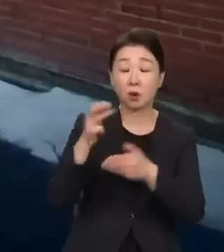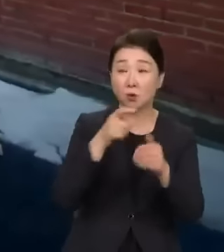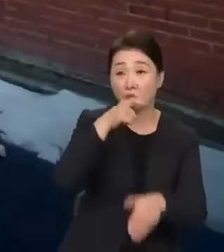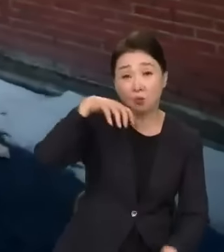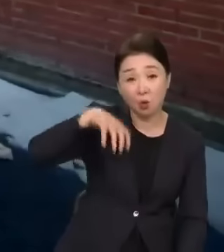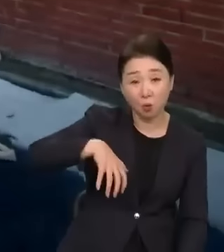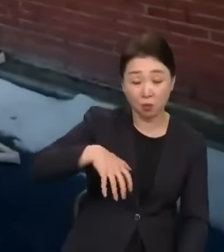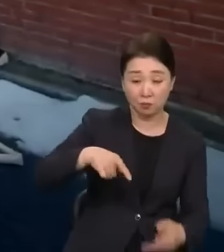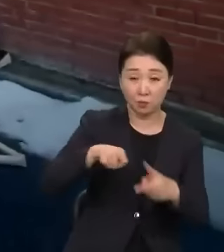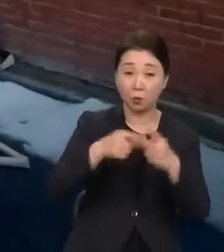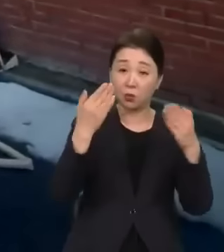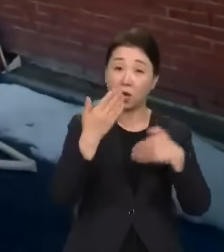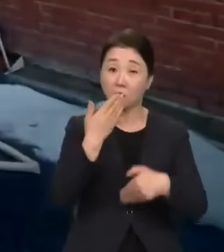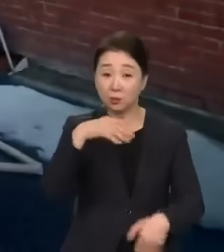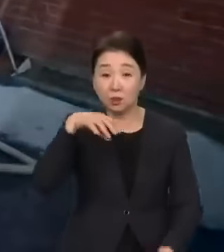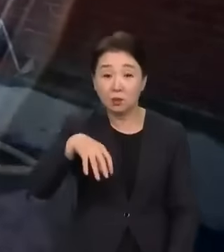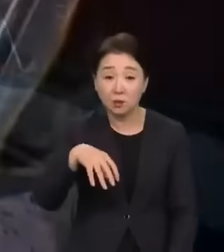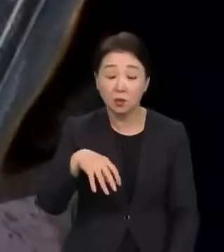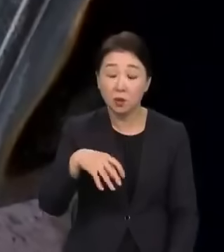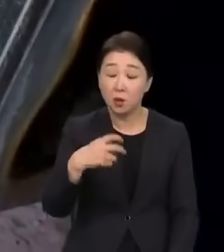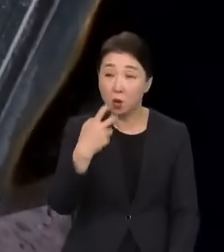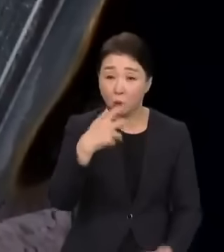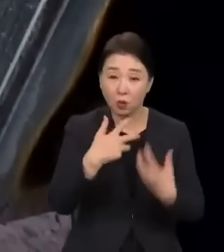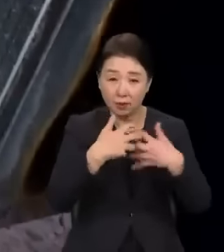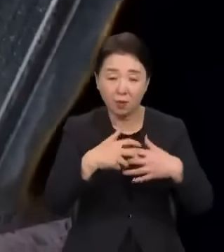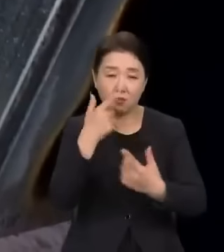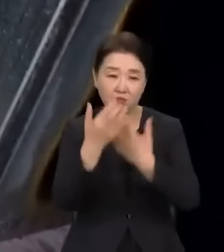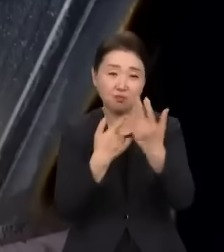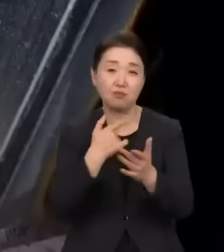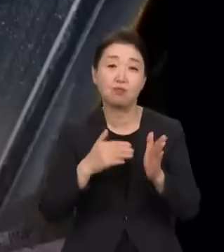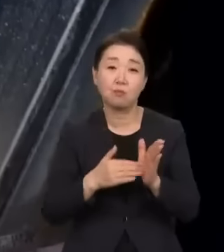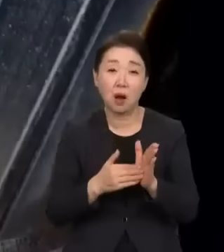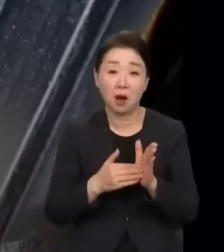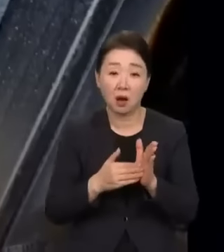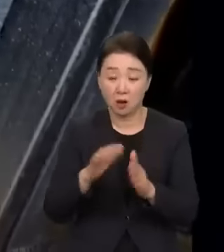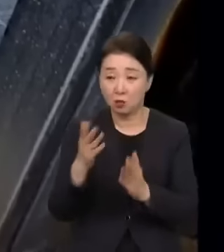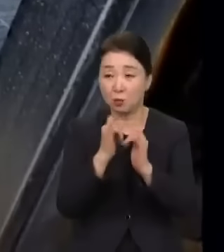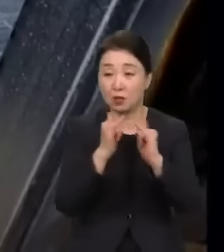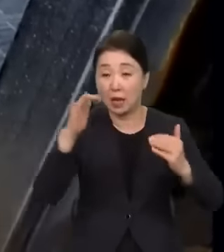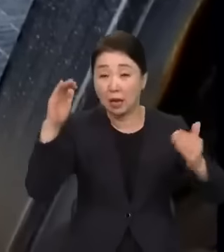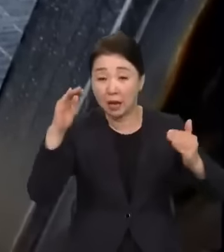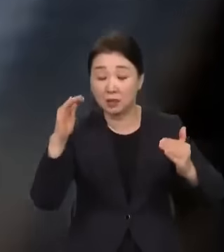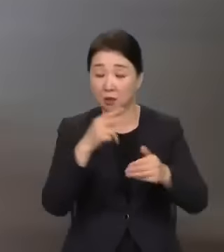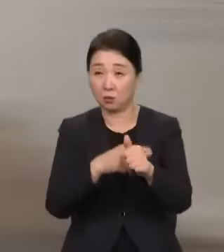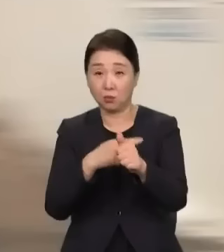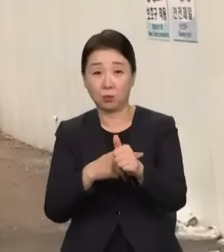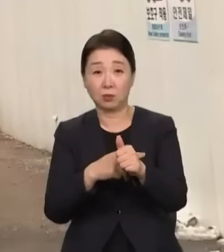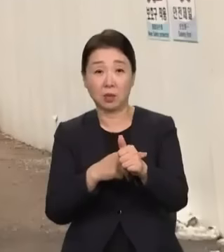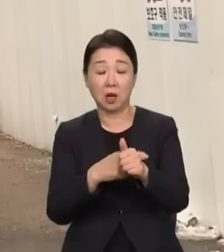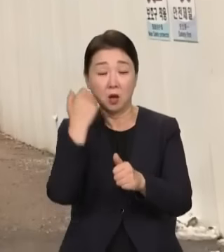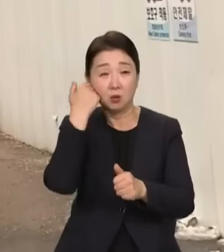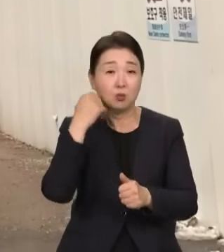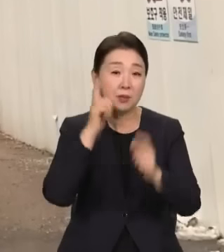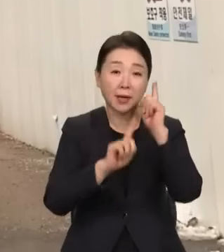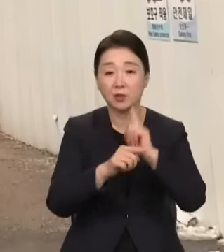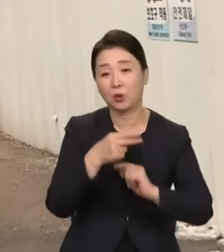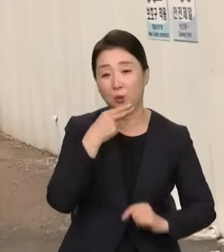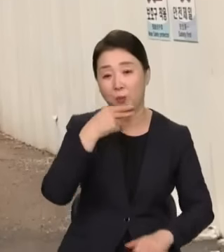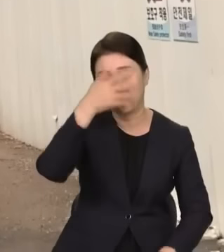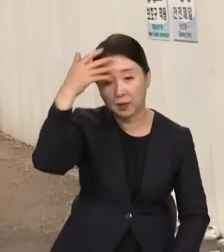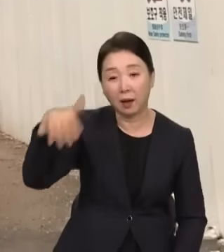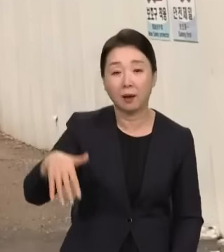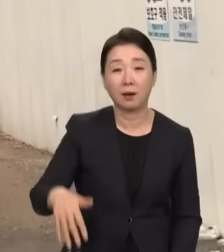한 초등학교 급식실 공기청정기에서도 불이 났습니다. 900명이 넘는 학생과 교사가 아무도 다치지 않았습니다.